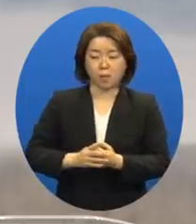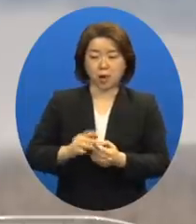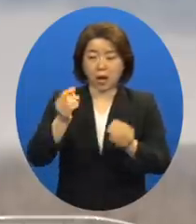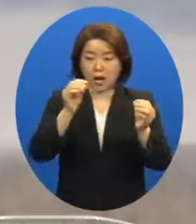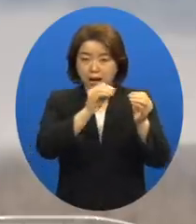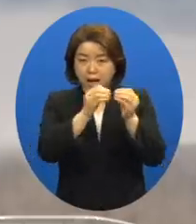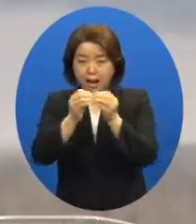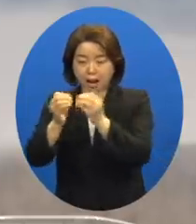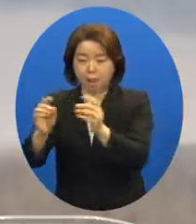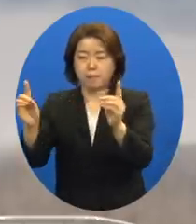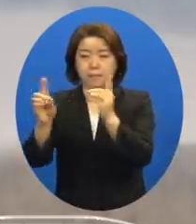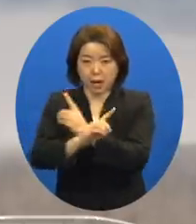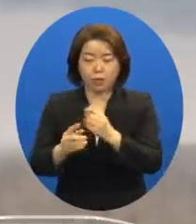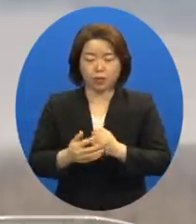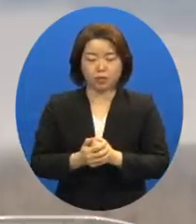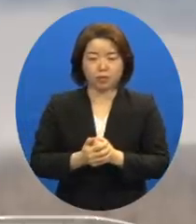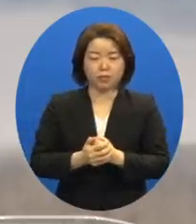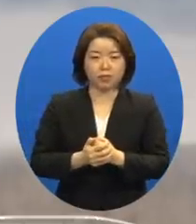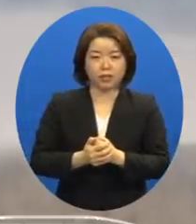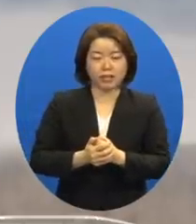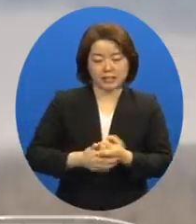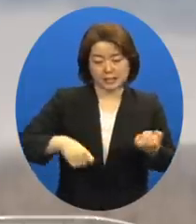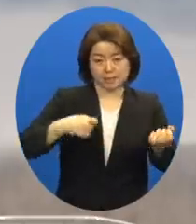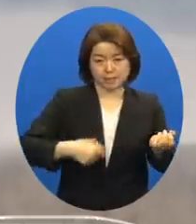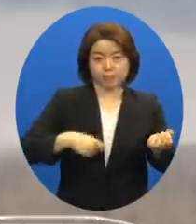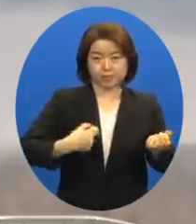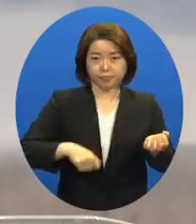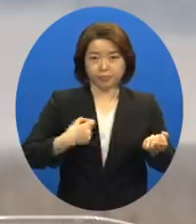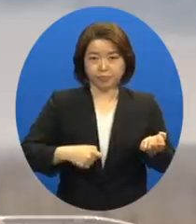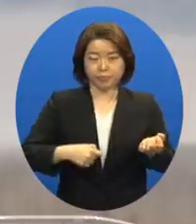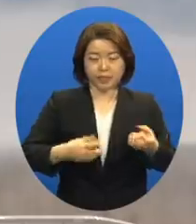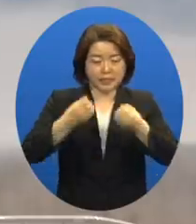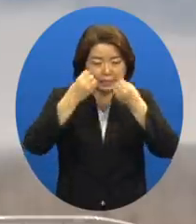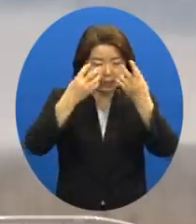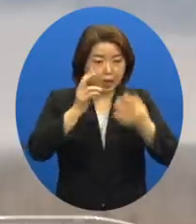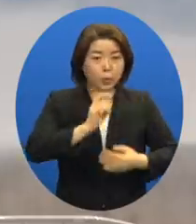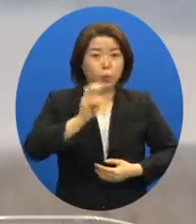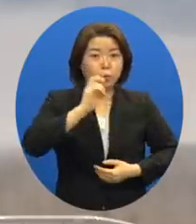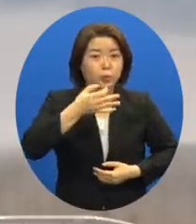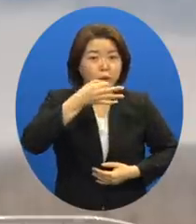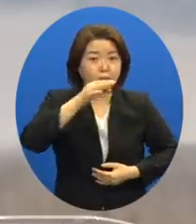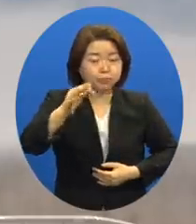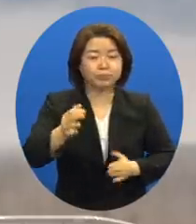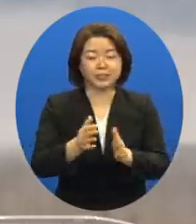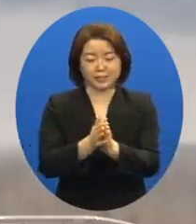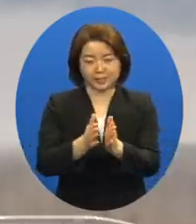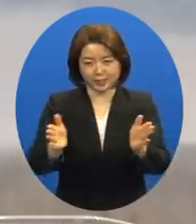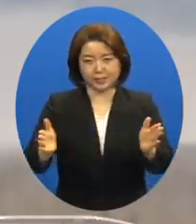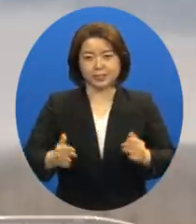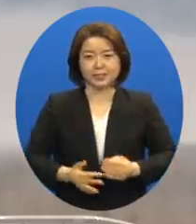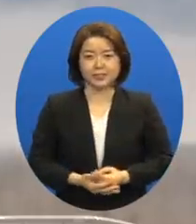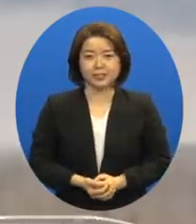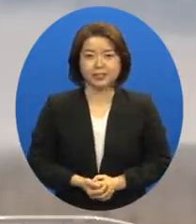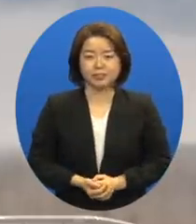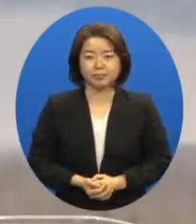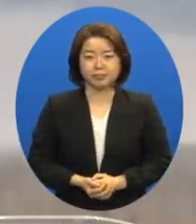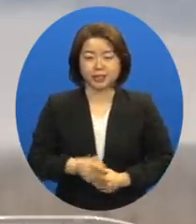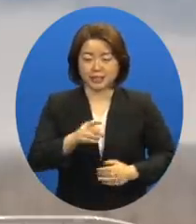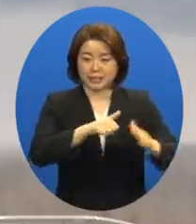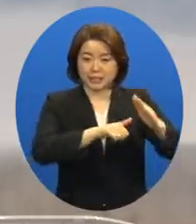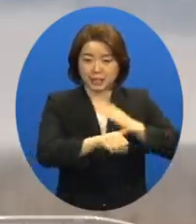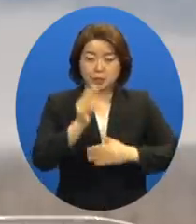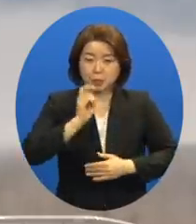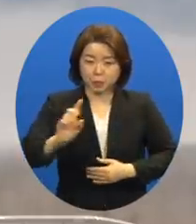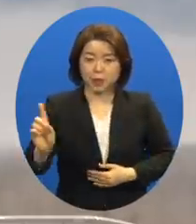바꾸어서 통기타로 그들은 전혀 새로운 노래를 부르기 시작했습니다. 그 대표적인